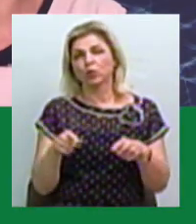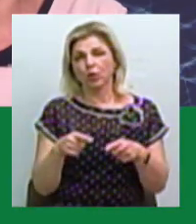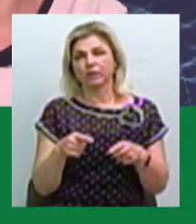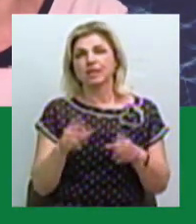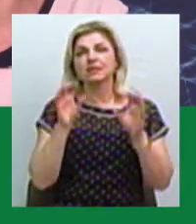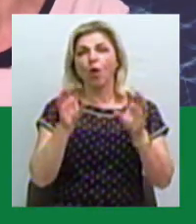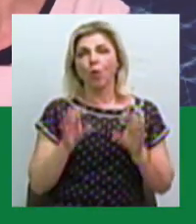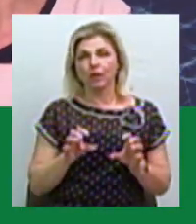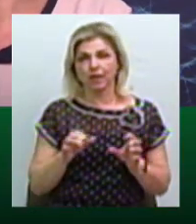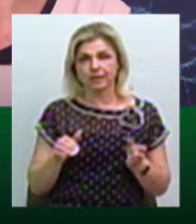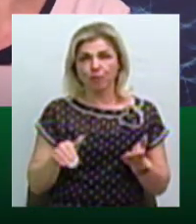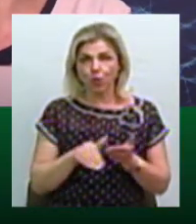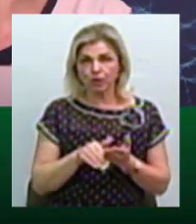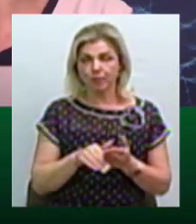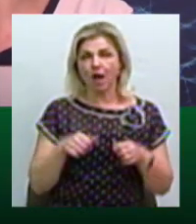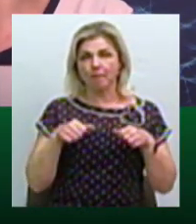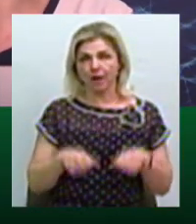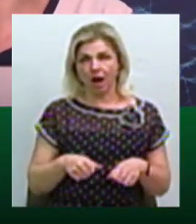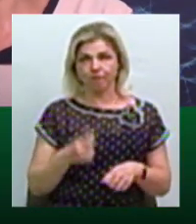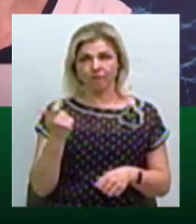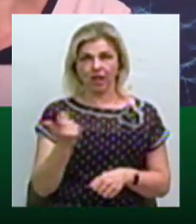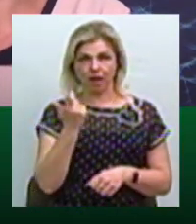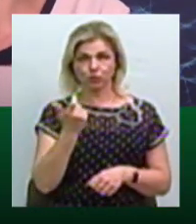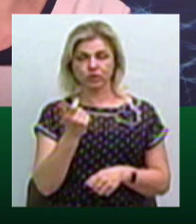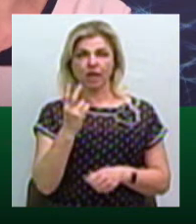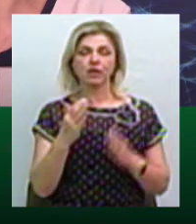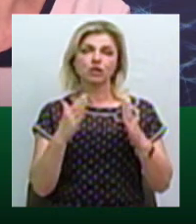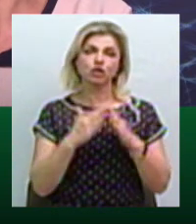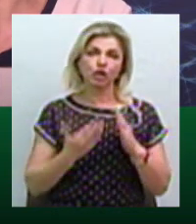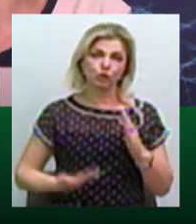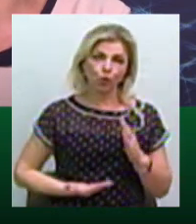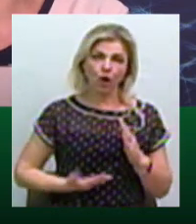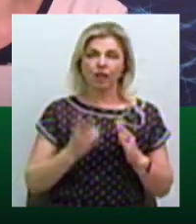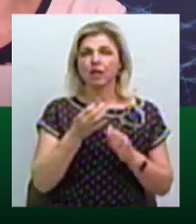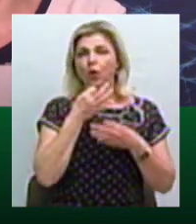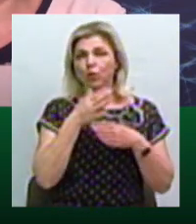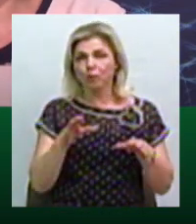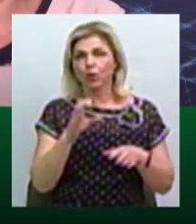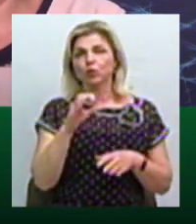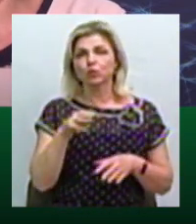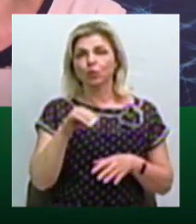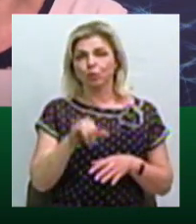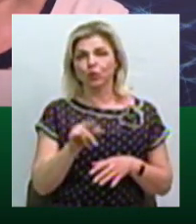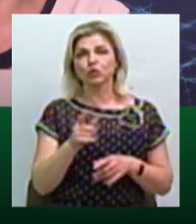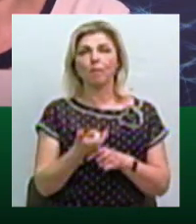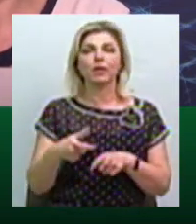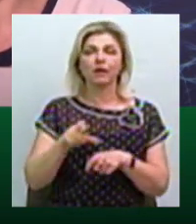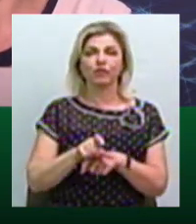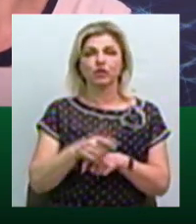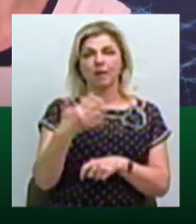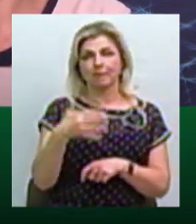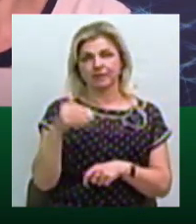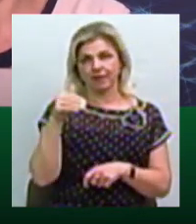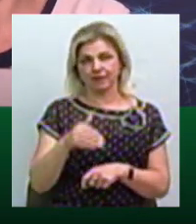законним способом, право власності на житло, на будь-що, на суму, що перевищує 50